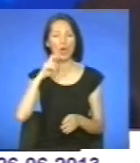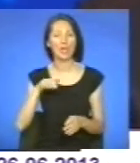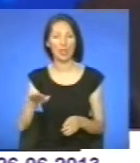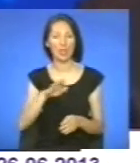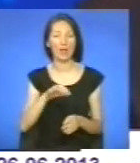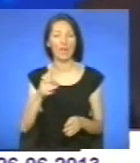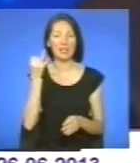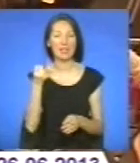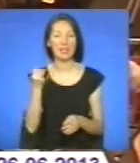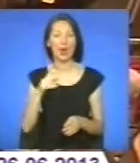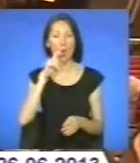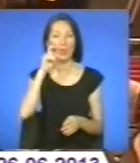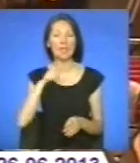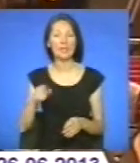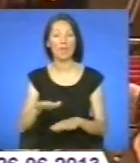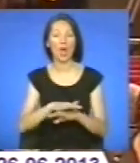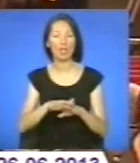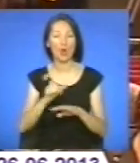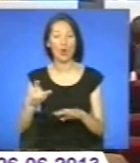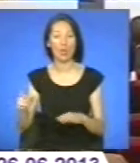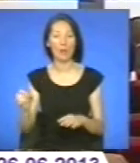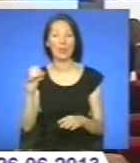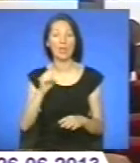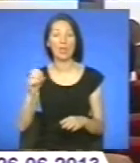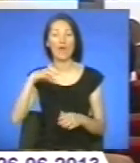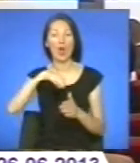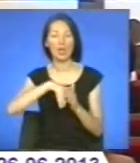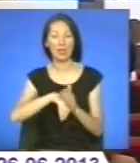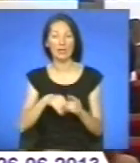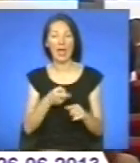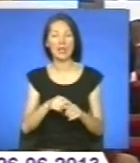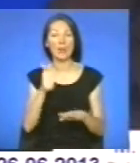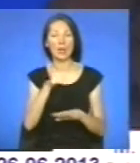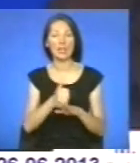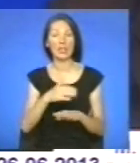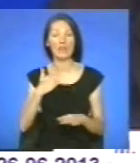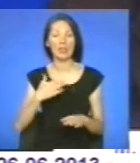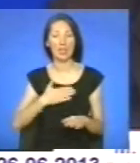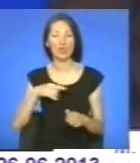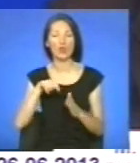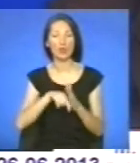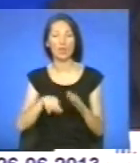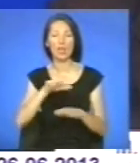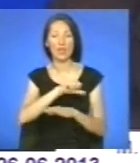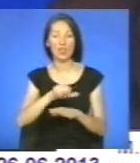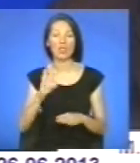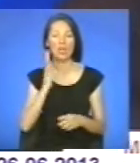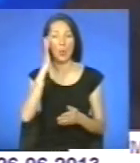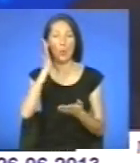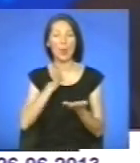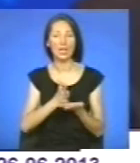інтересах українського народу. Європейська інтеграція – це пріоритет нашої внутренней и внешней